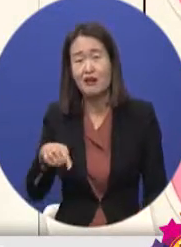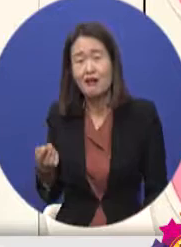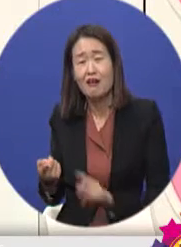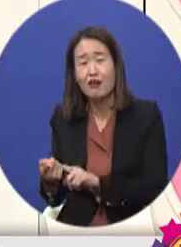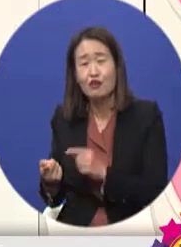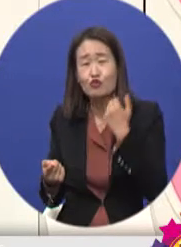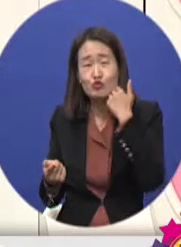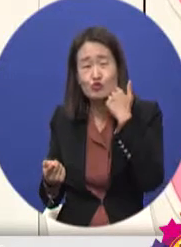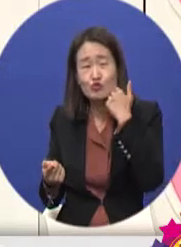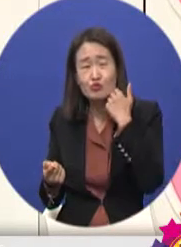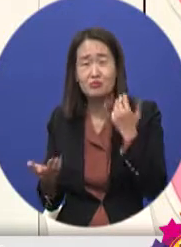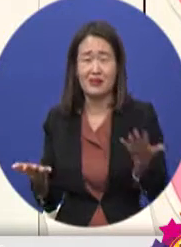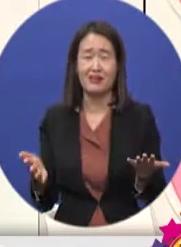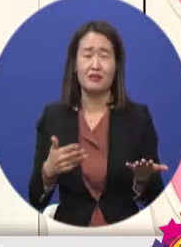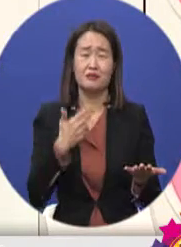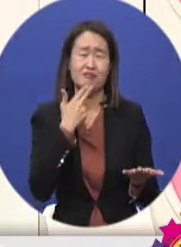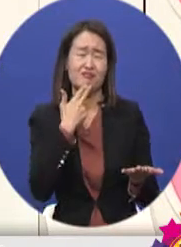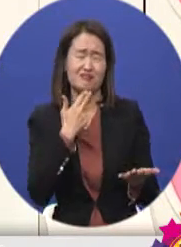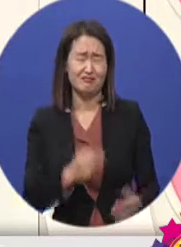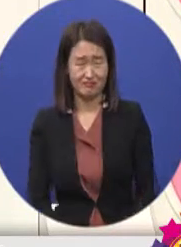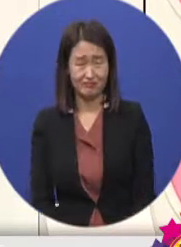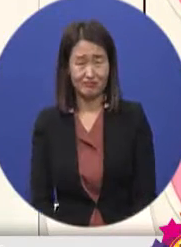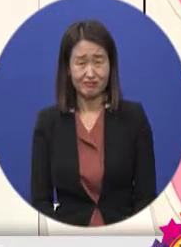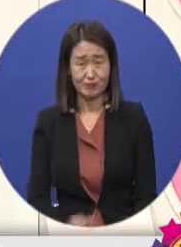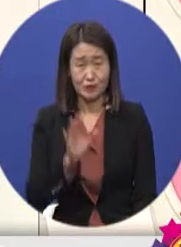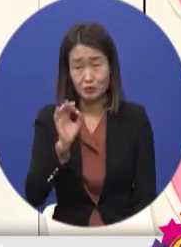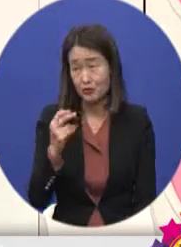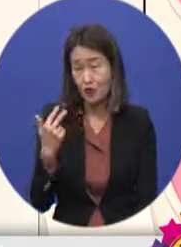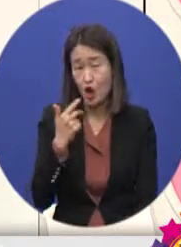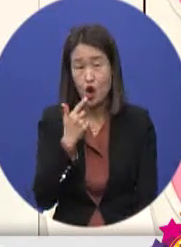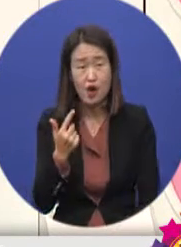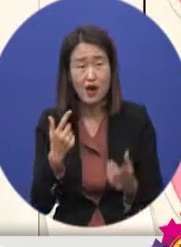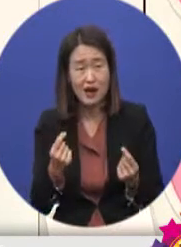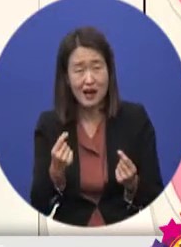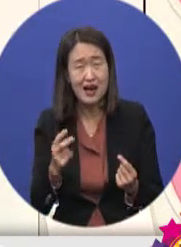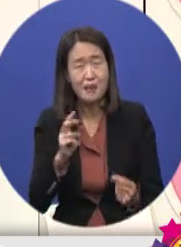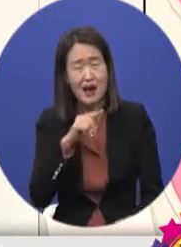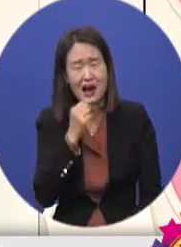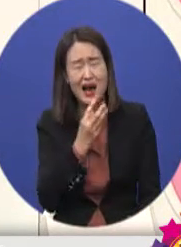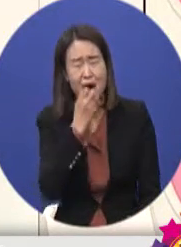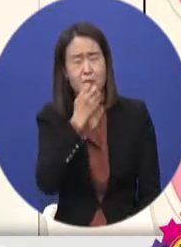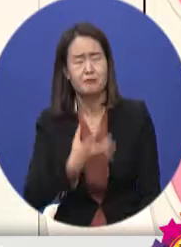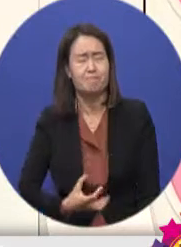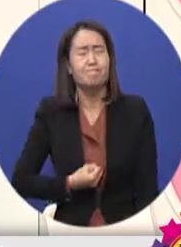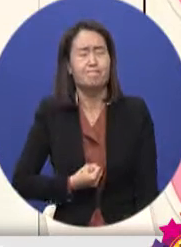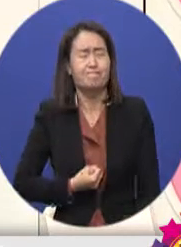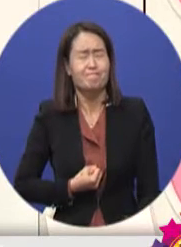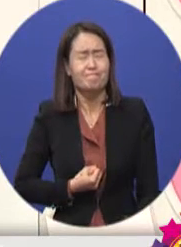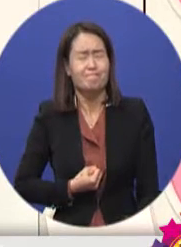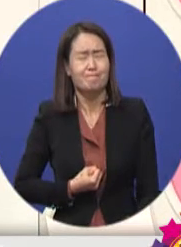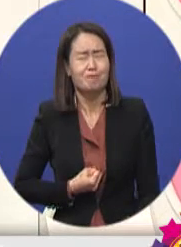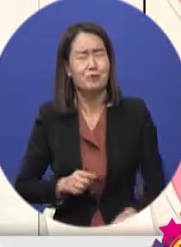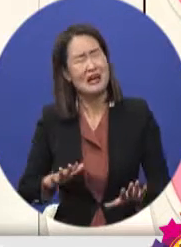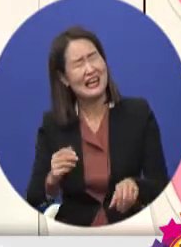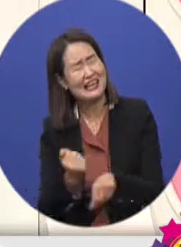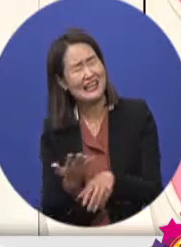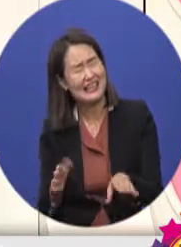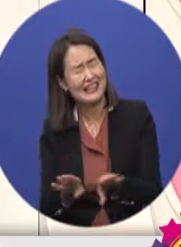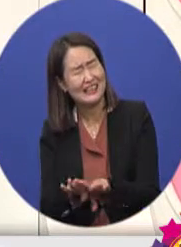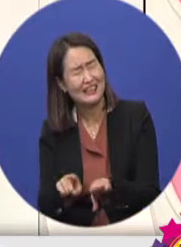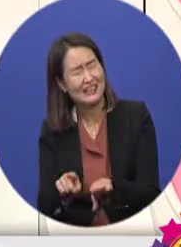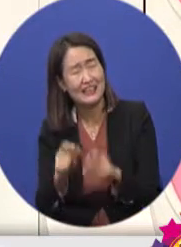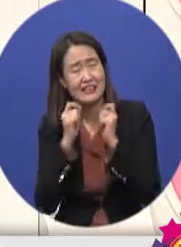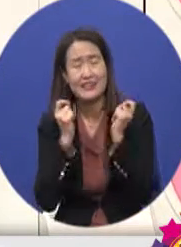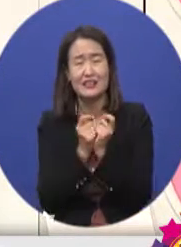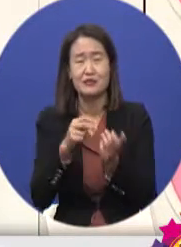옆자리가 오늘도 비어 있습니다. 지난번처럼 혹시 감을 드시다가 체하셨는지 오늘 불참을 하셨는데 개인